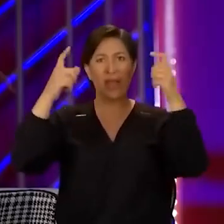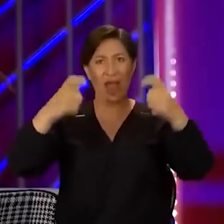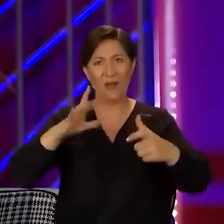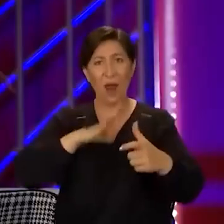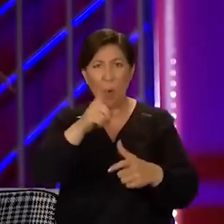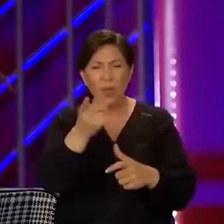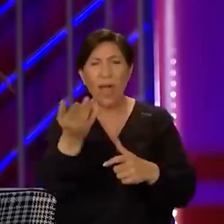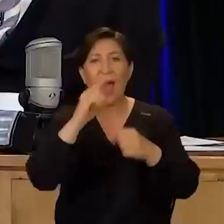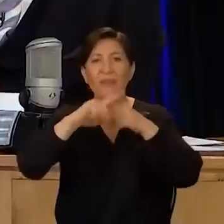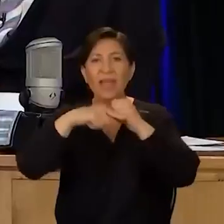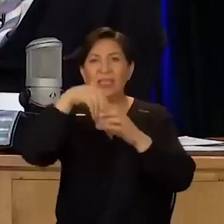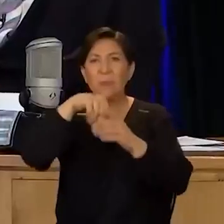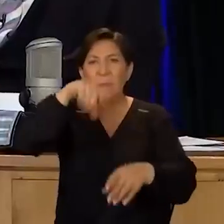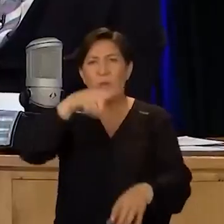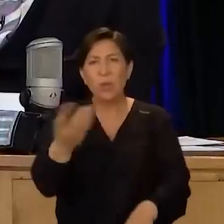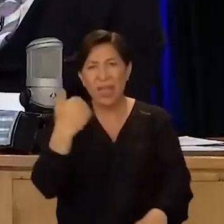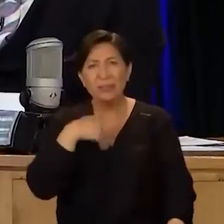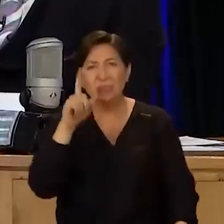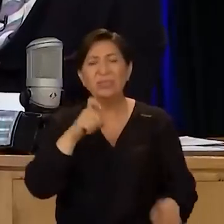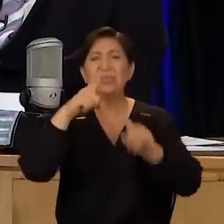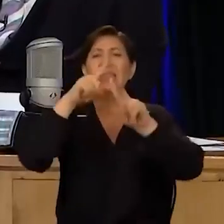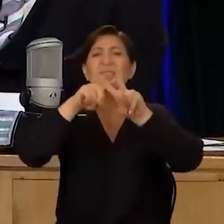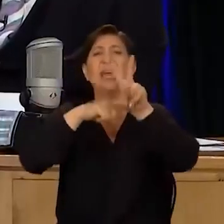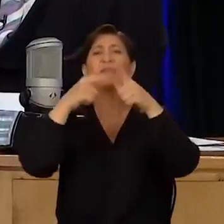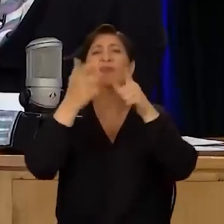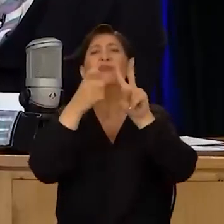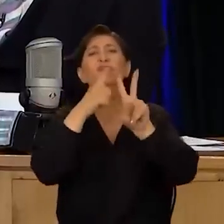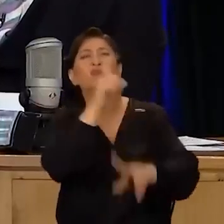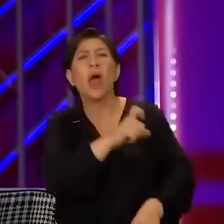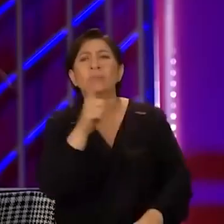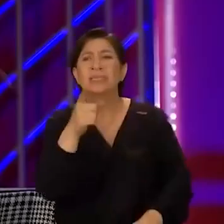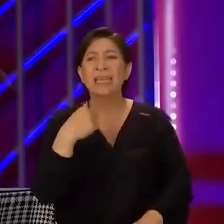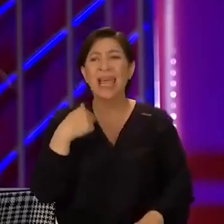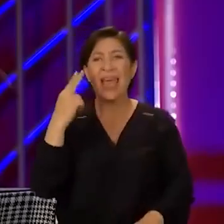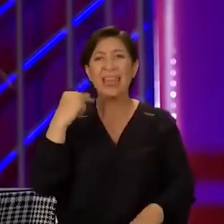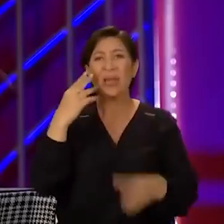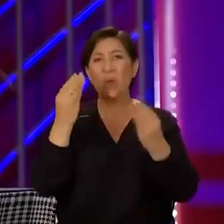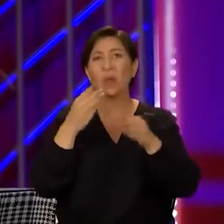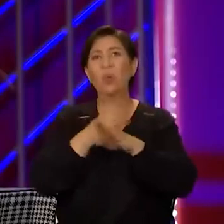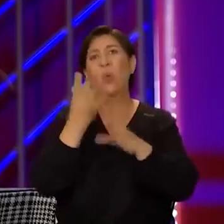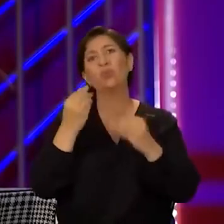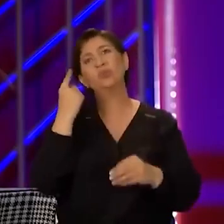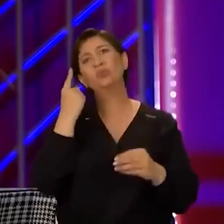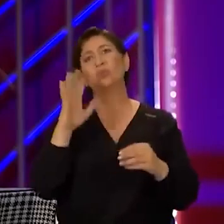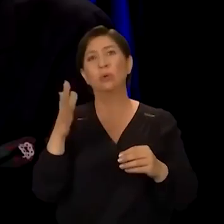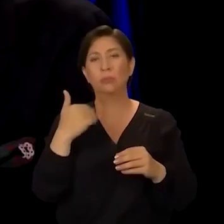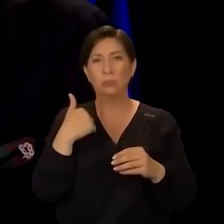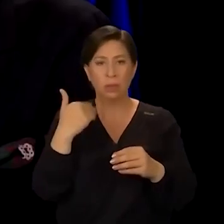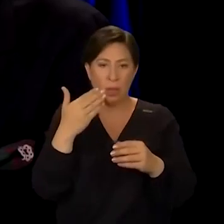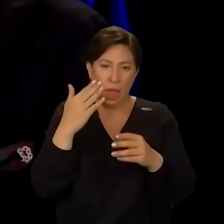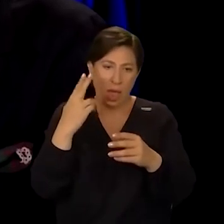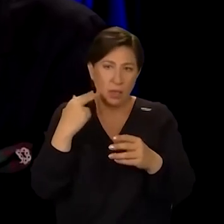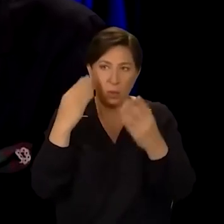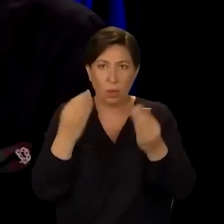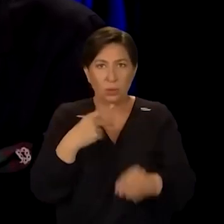olan bir yer acaba hafta içi bir gün orada çıkabilir misin Ben etik olarak doğru bulmuyorum Niye ben etik olarak